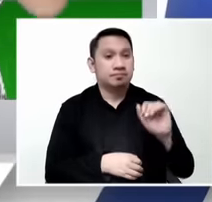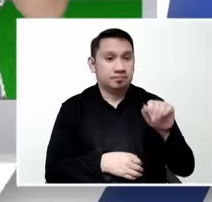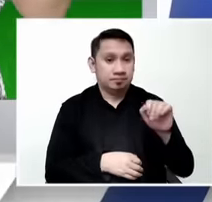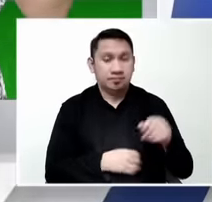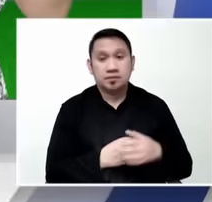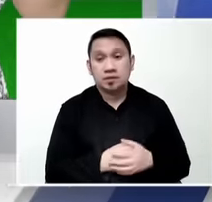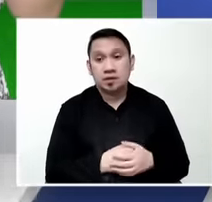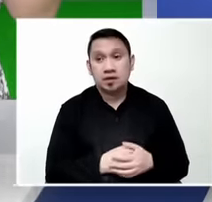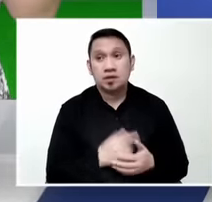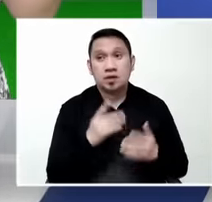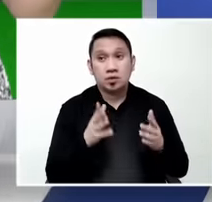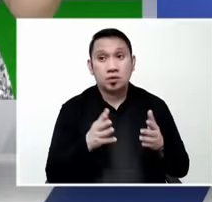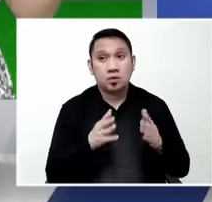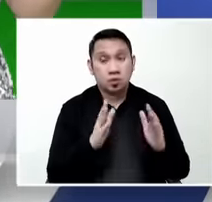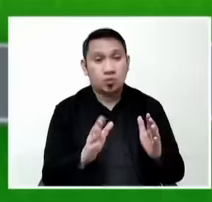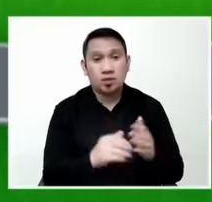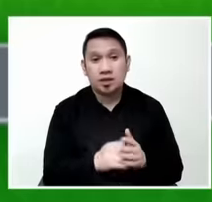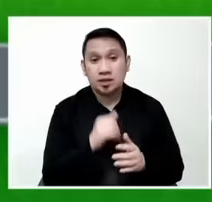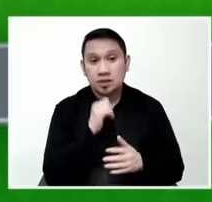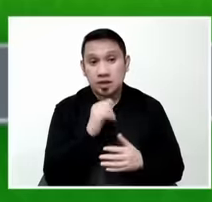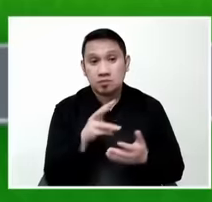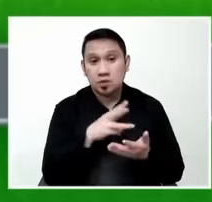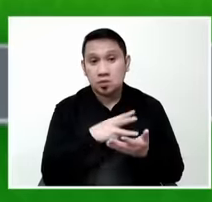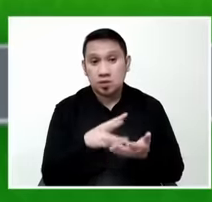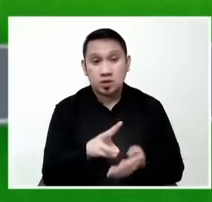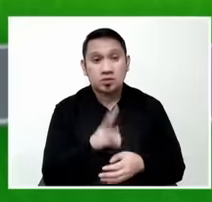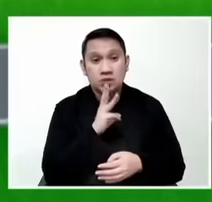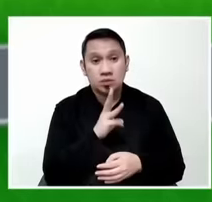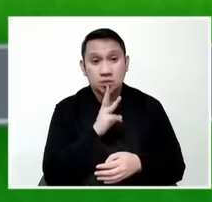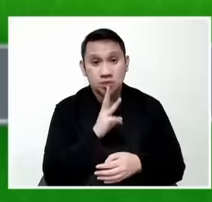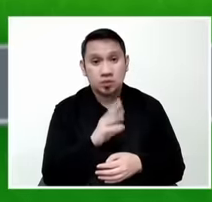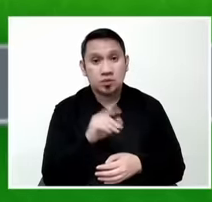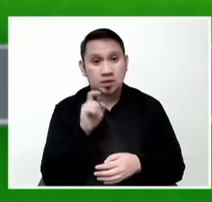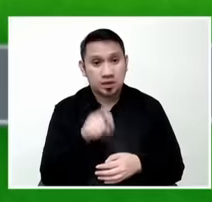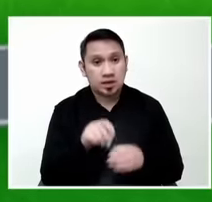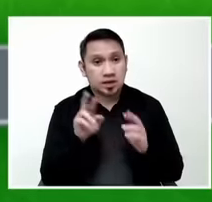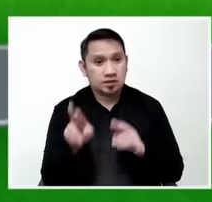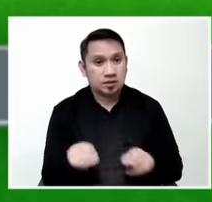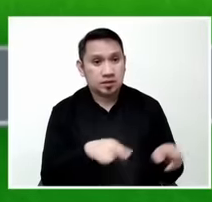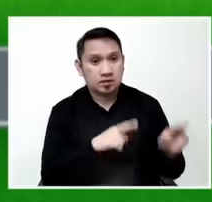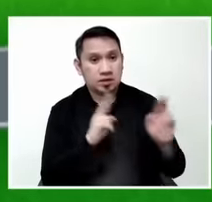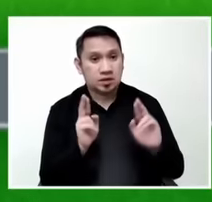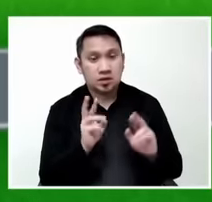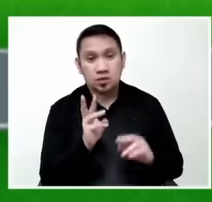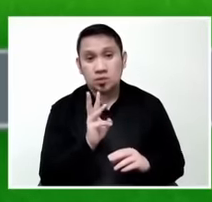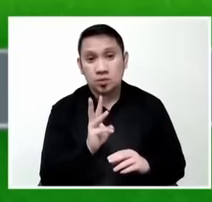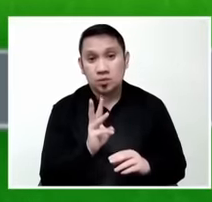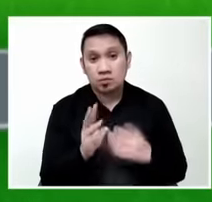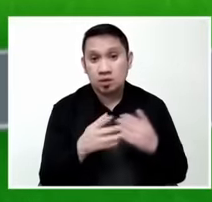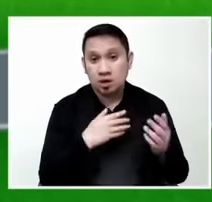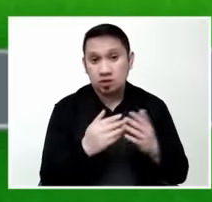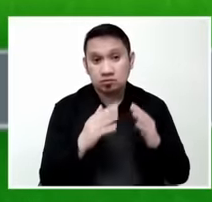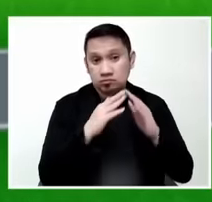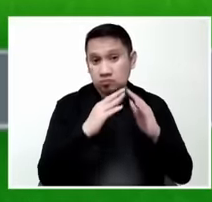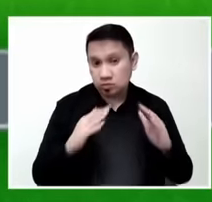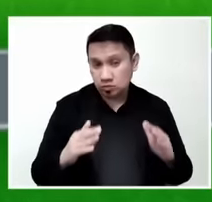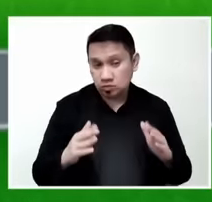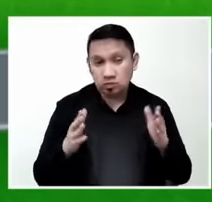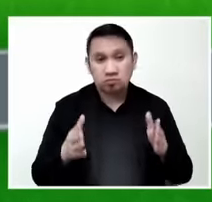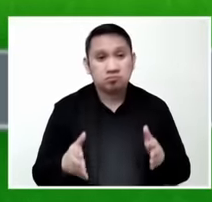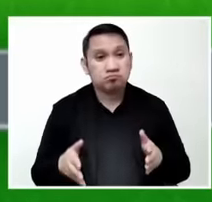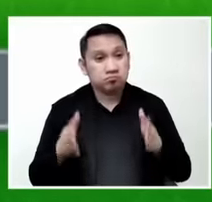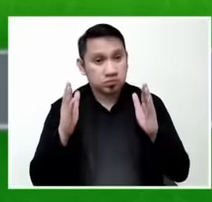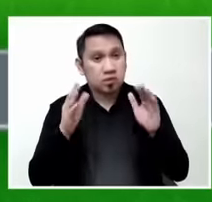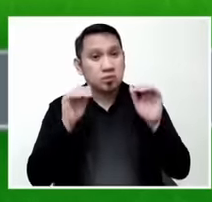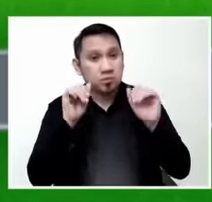isang paraan para hindi masayang ang tubig, pagre-recycle. Sa katunayan, maliit mang bahay o malaking gusali,